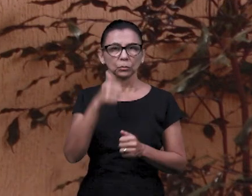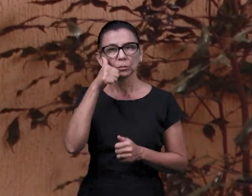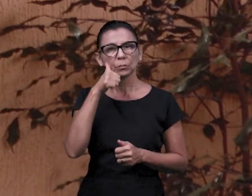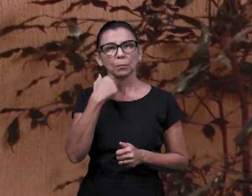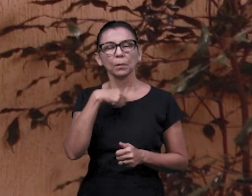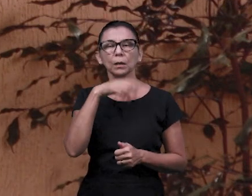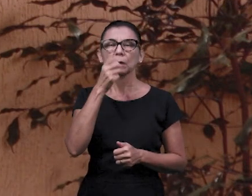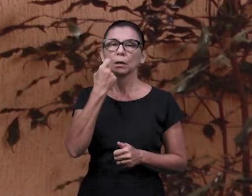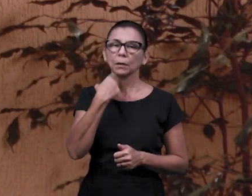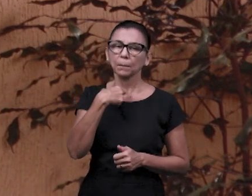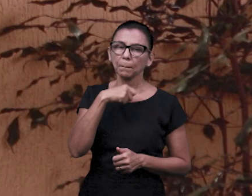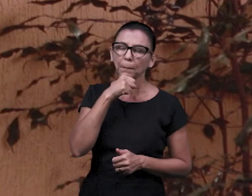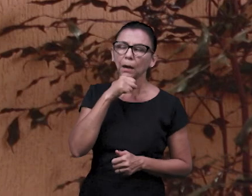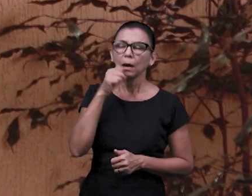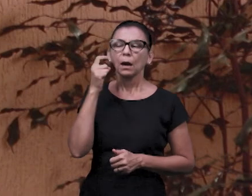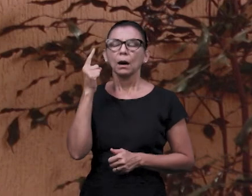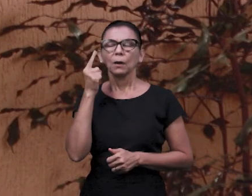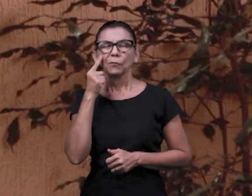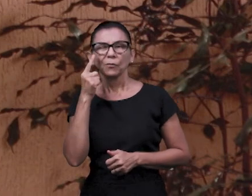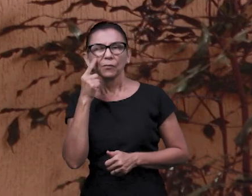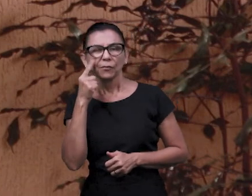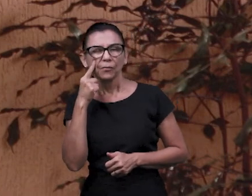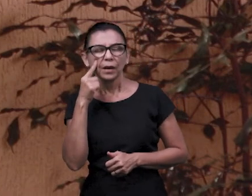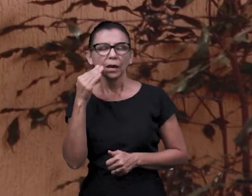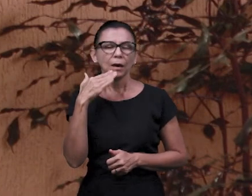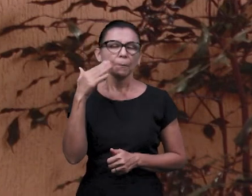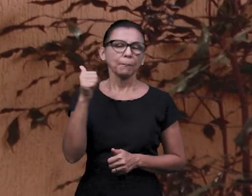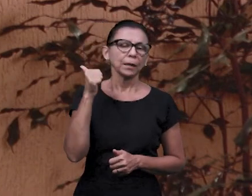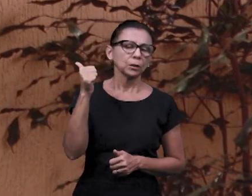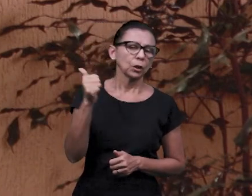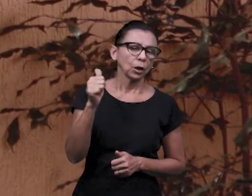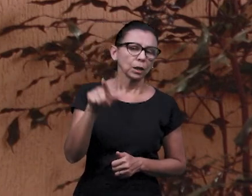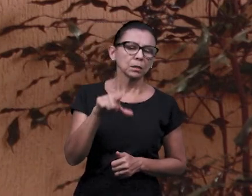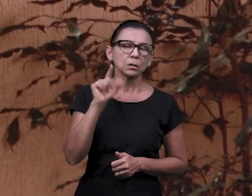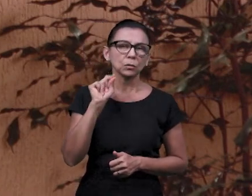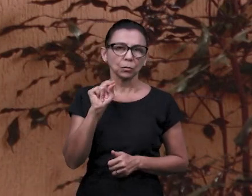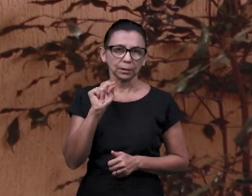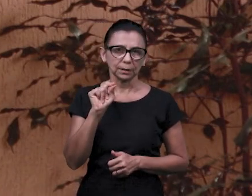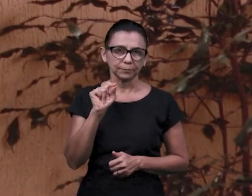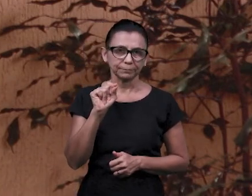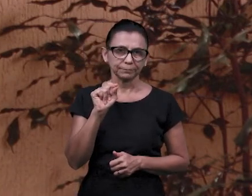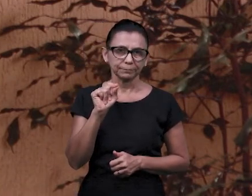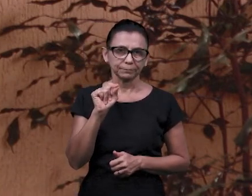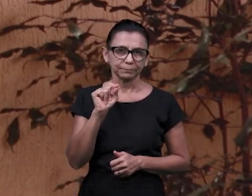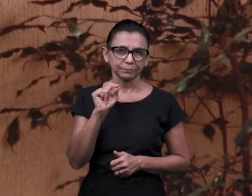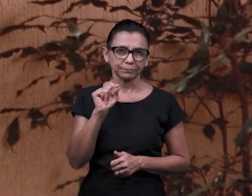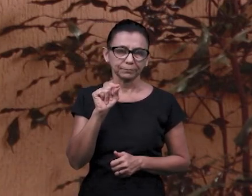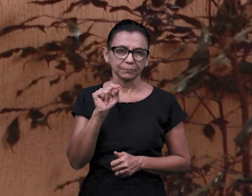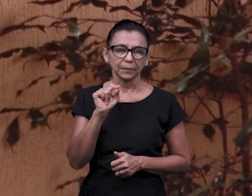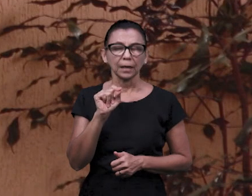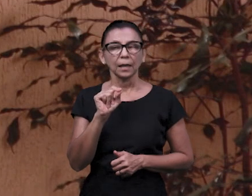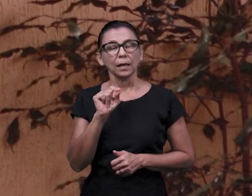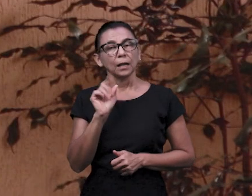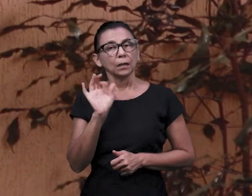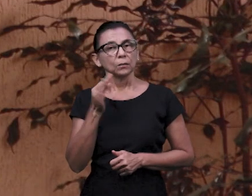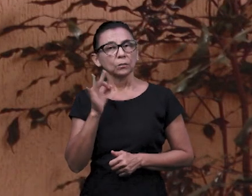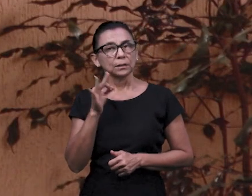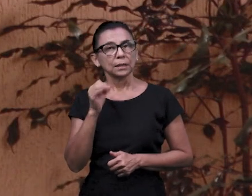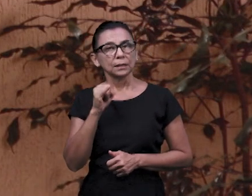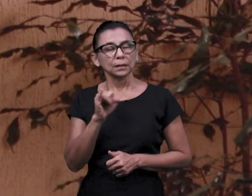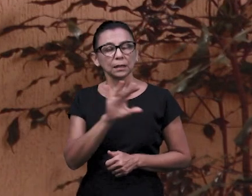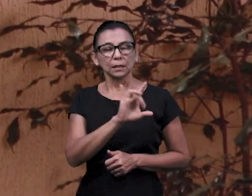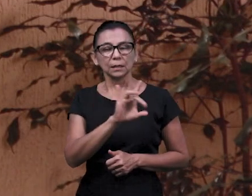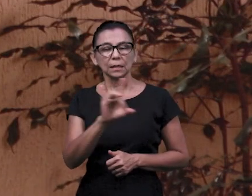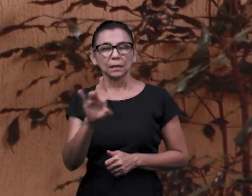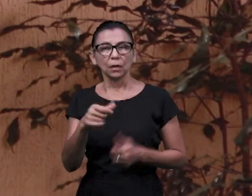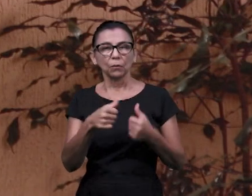les sœurs peuvent, avec les parents, décider quelle est la meilleure option pour cet enfant. L'idéal, c'est que chacune